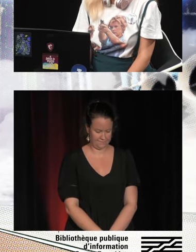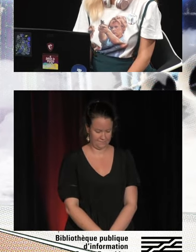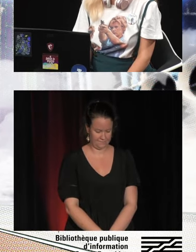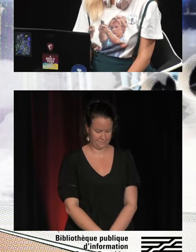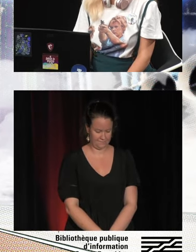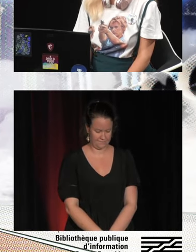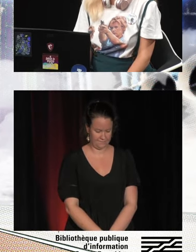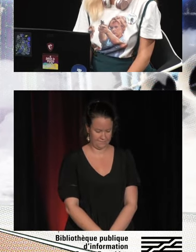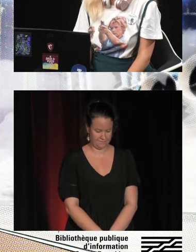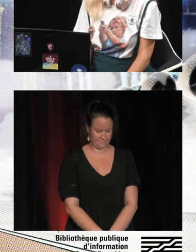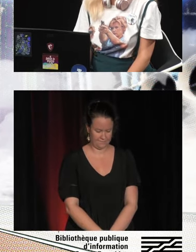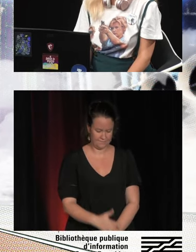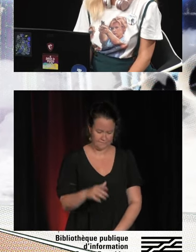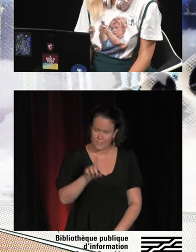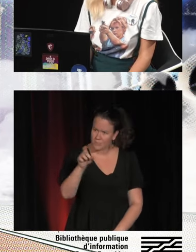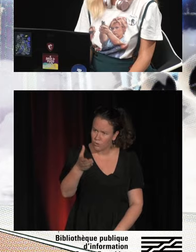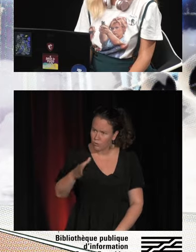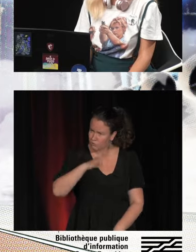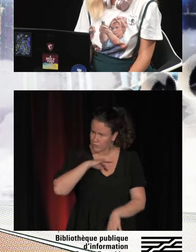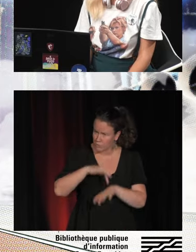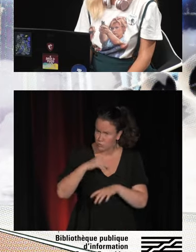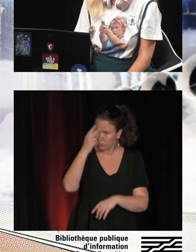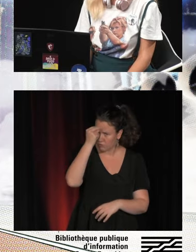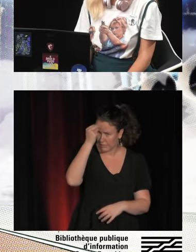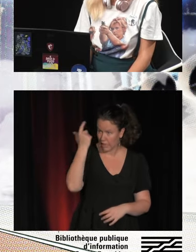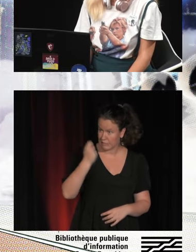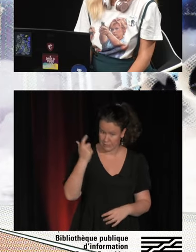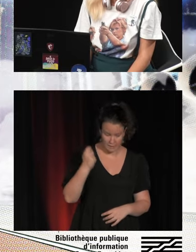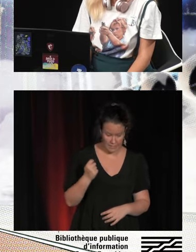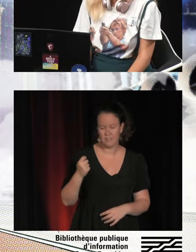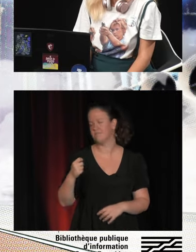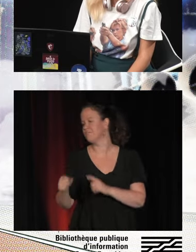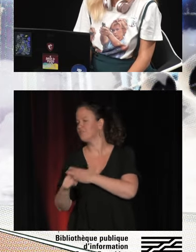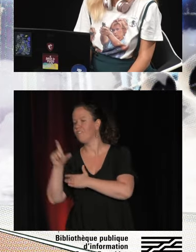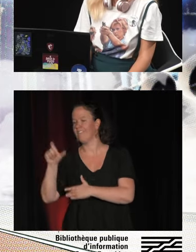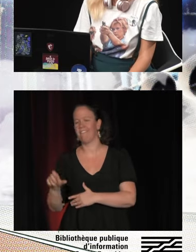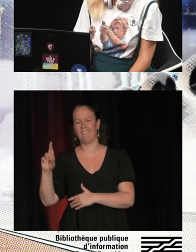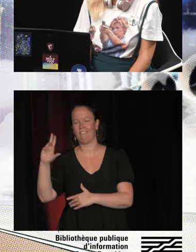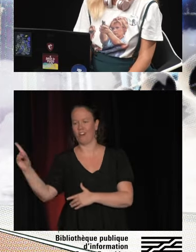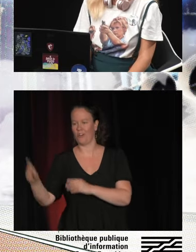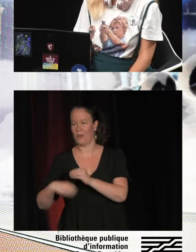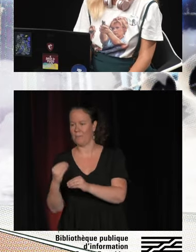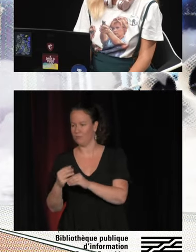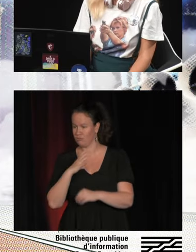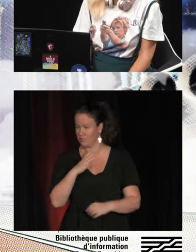Je vous ai pas demandé avant, mais il y a des gens dans la salle qui avaient joué à Tintin au Tibet ? À part Nitzel ?